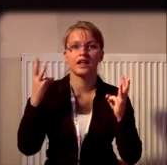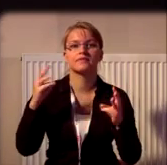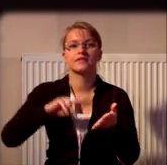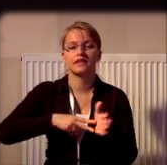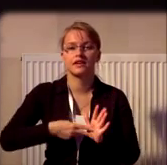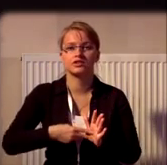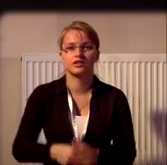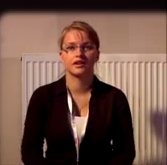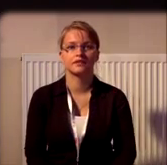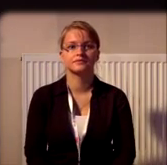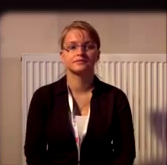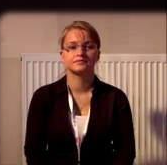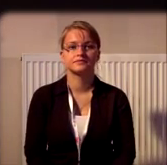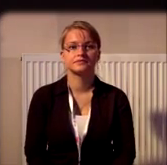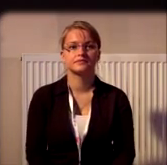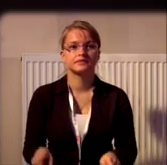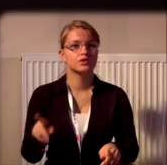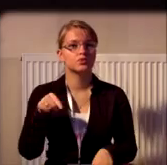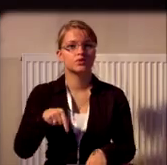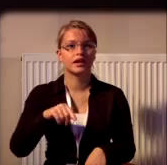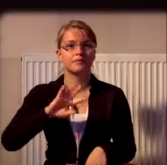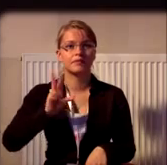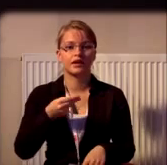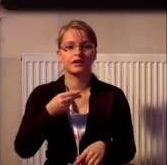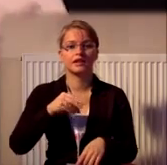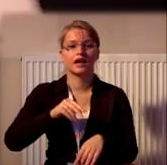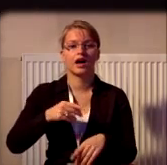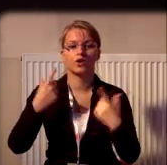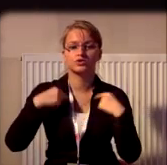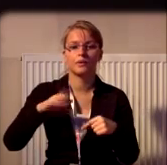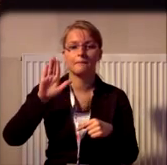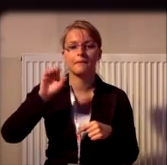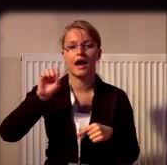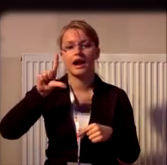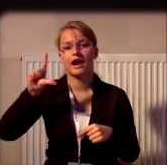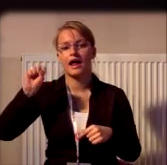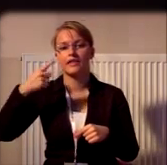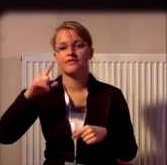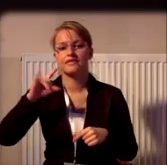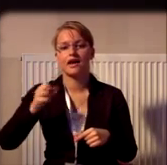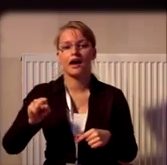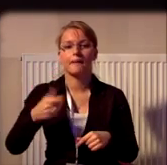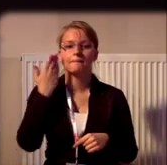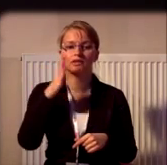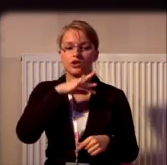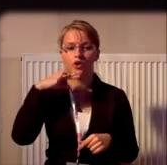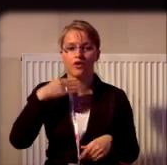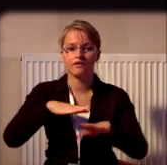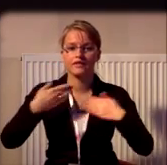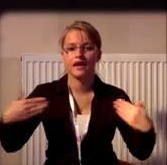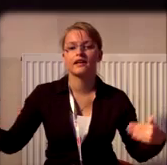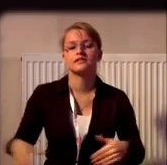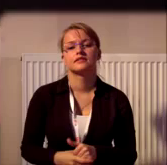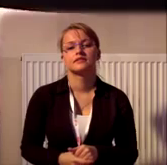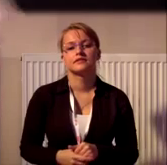owocowały pewnymi umiejętnościami. Tutaj piękna osobność balladyny, czyli taka plastyczny bardzo teatr kolorowy wystawiony przez